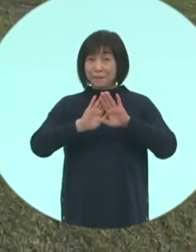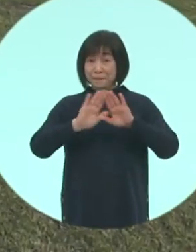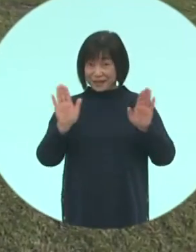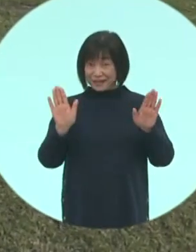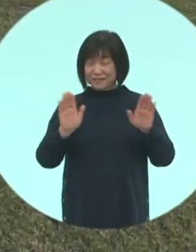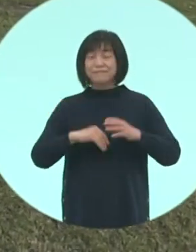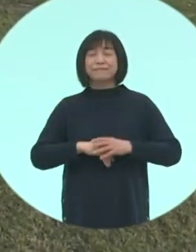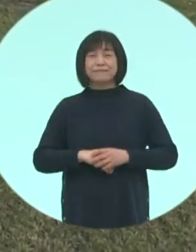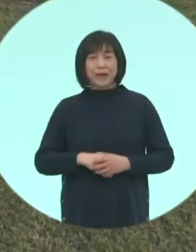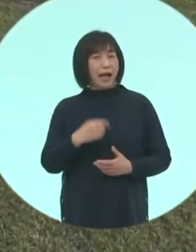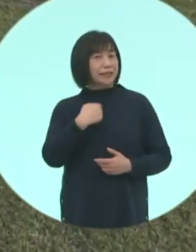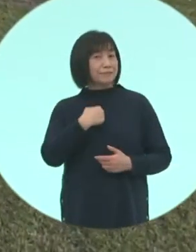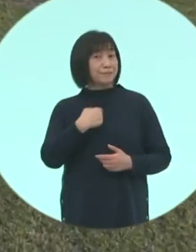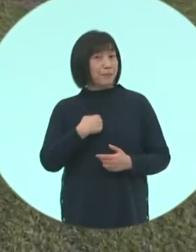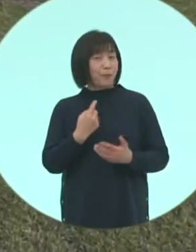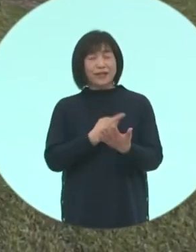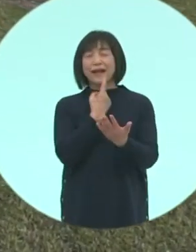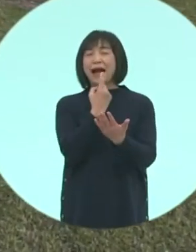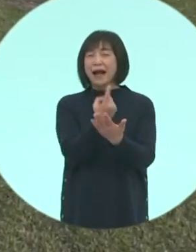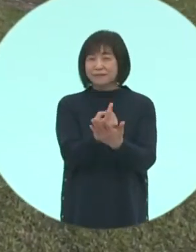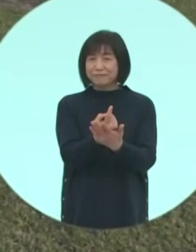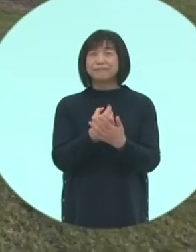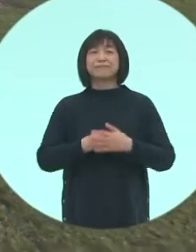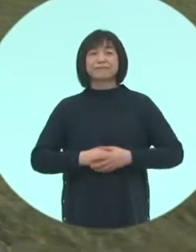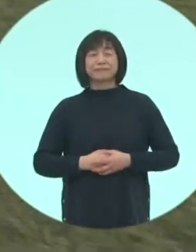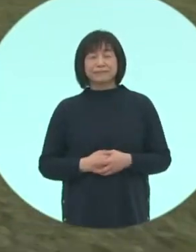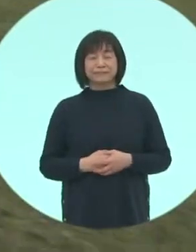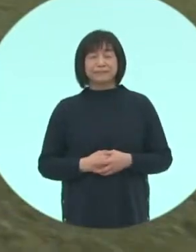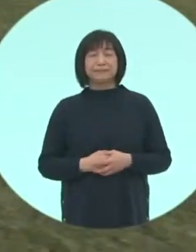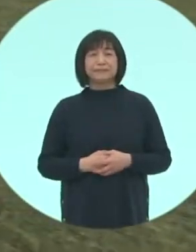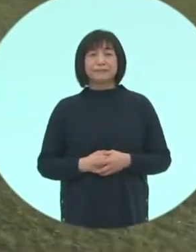ということで、私も参加させていただきます。